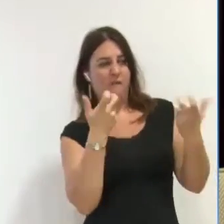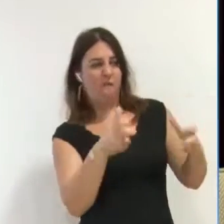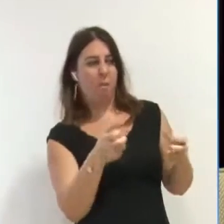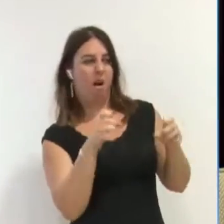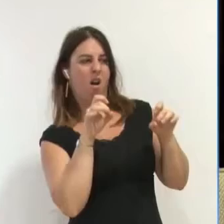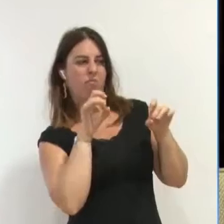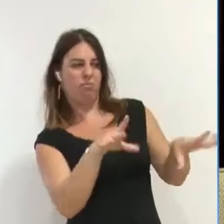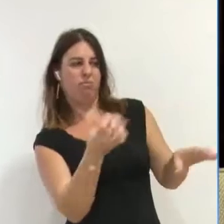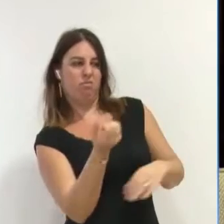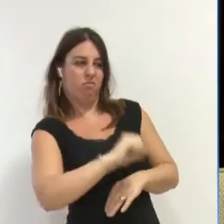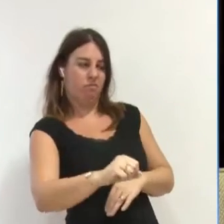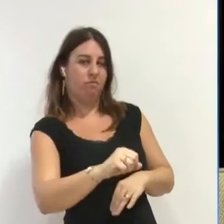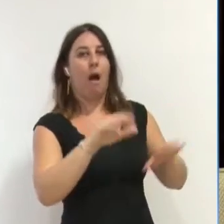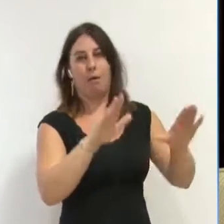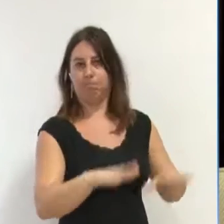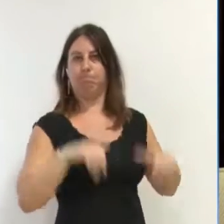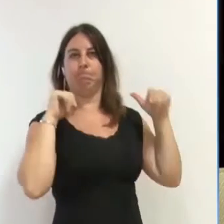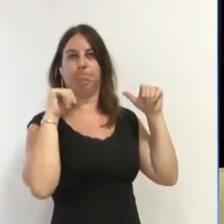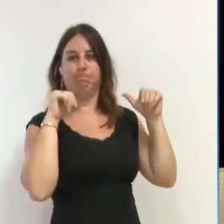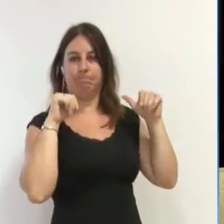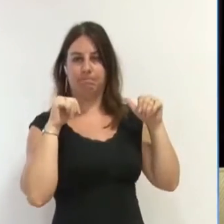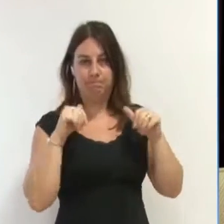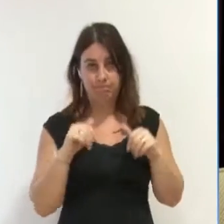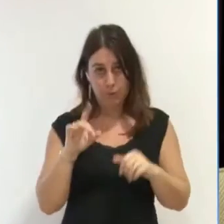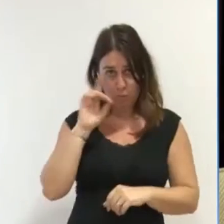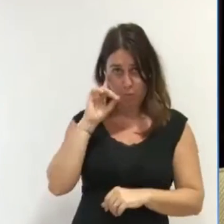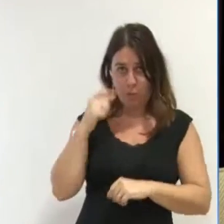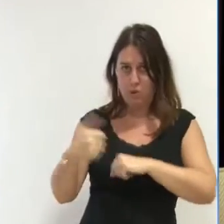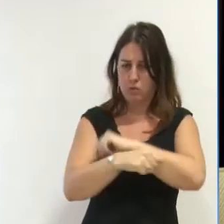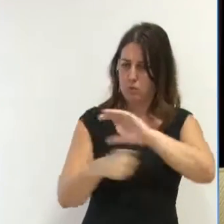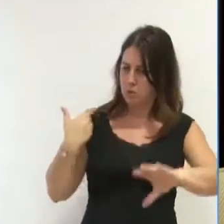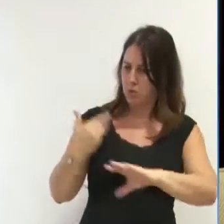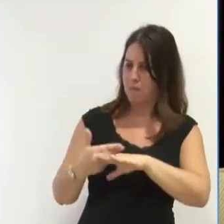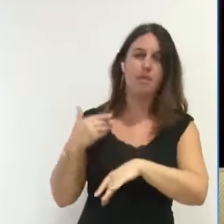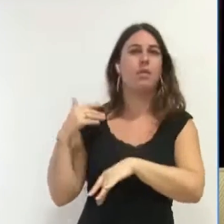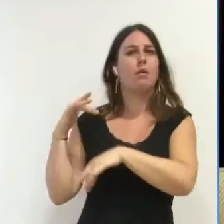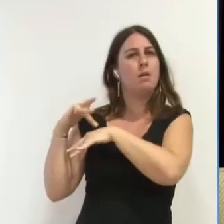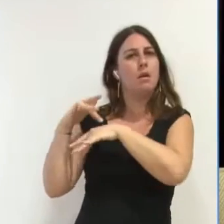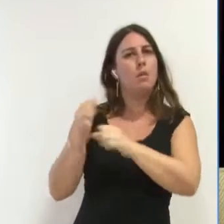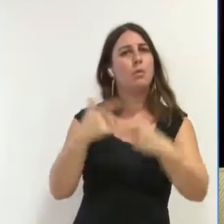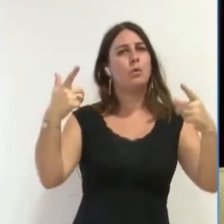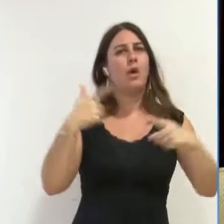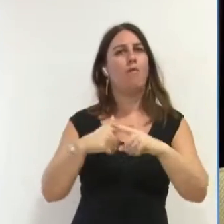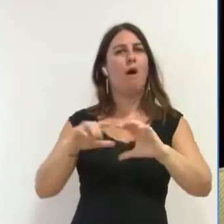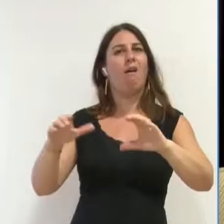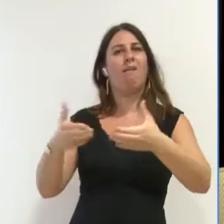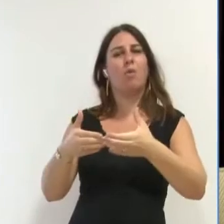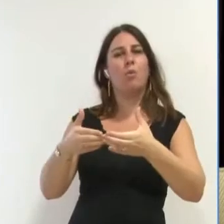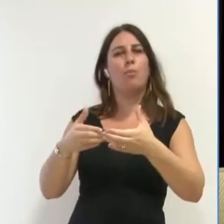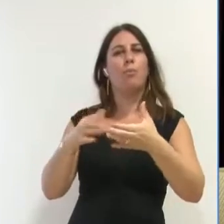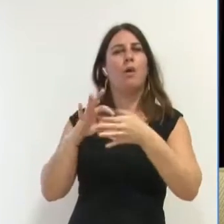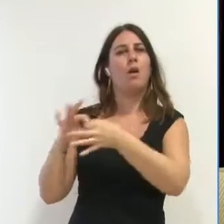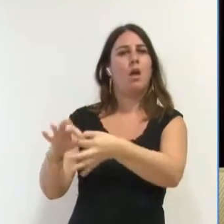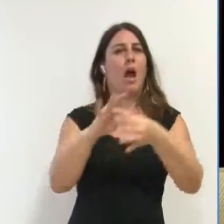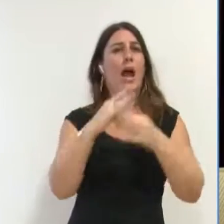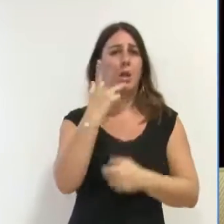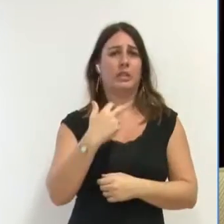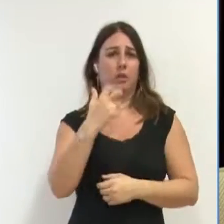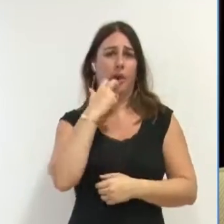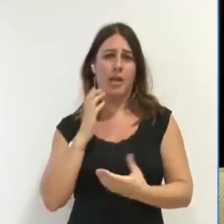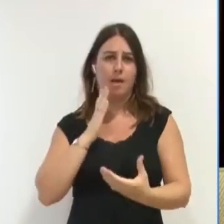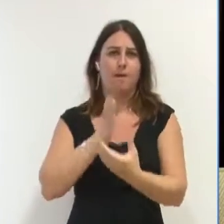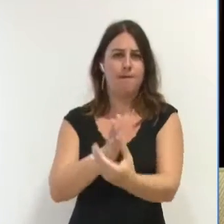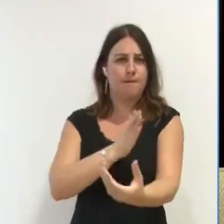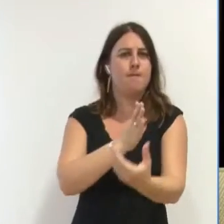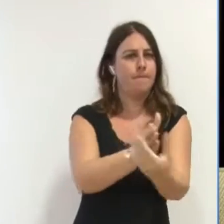va pas. Pourtant, à plusieurs reprises ces dernières semaines, des militantes de l'association Alliance Citoyenne ont mené des actions dans les piscines municipales